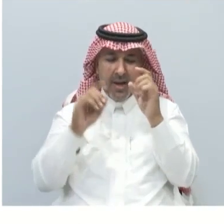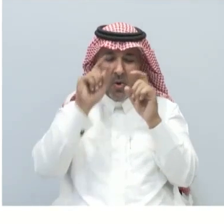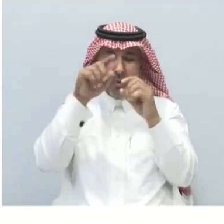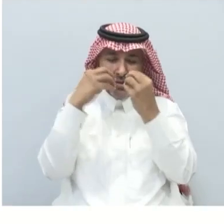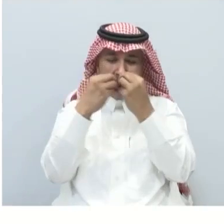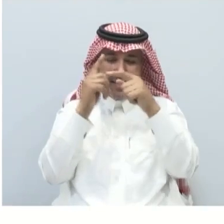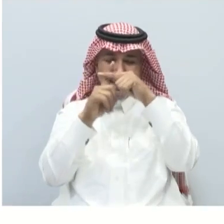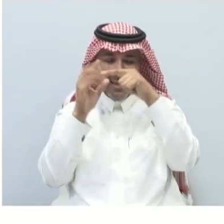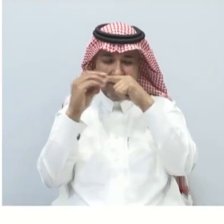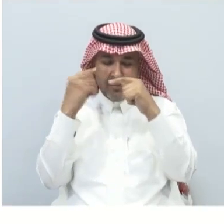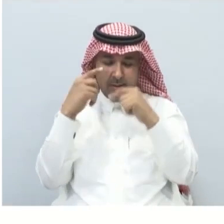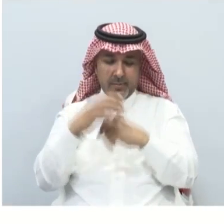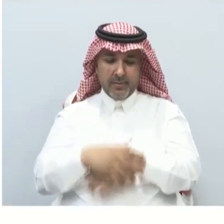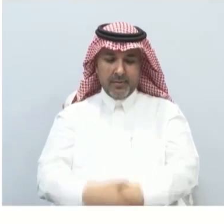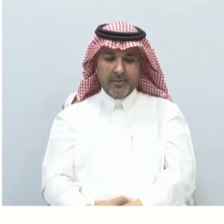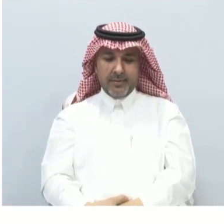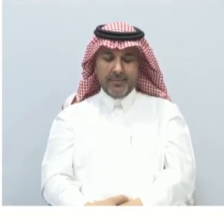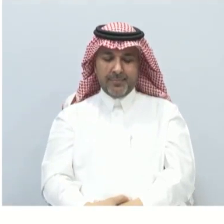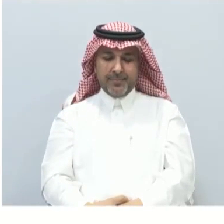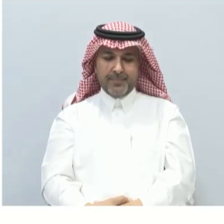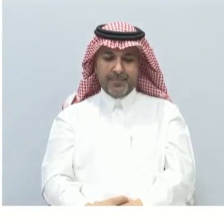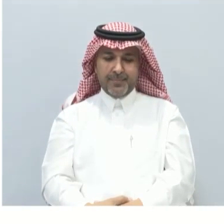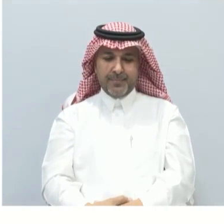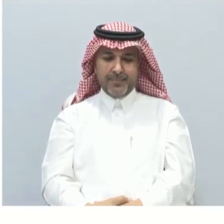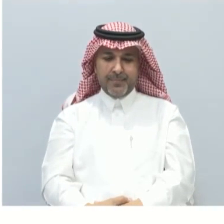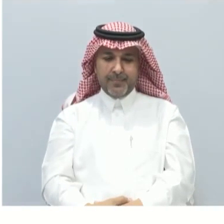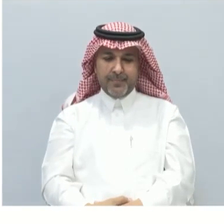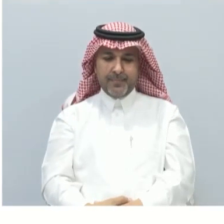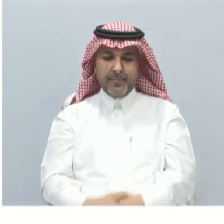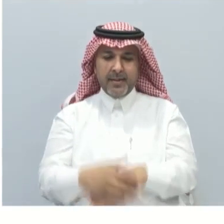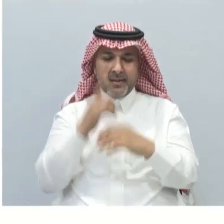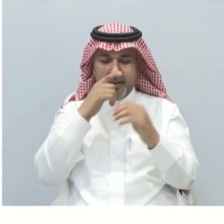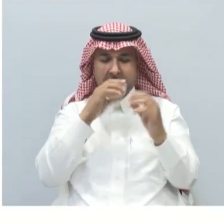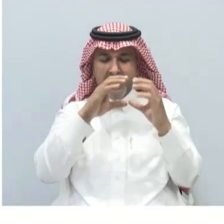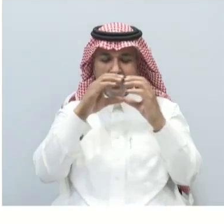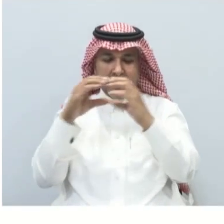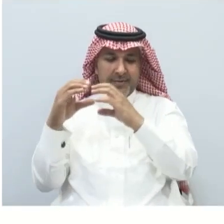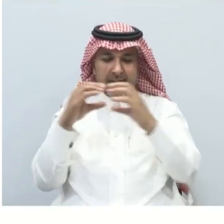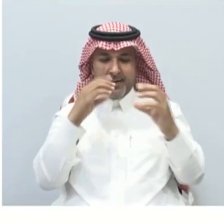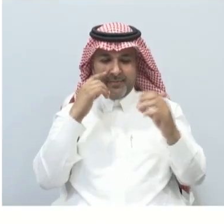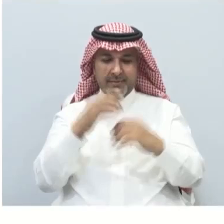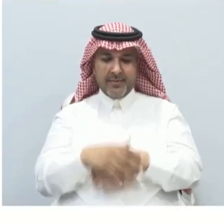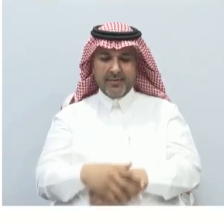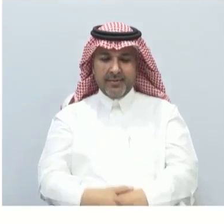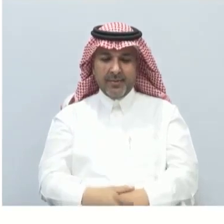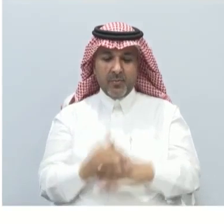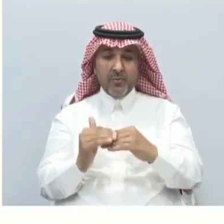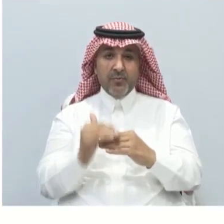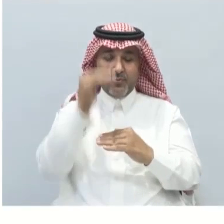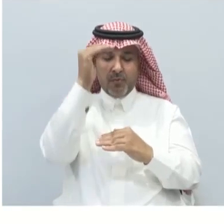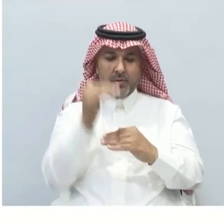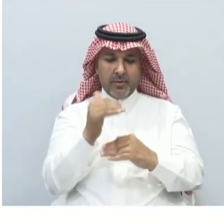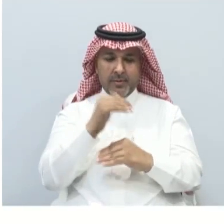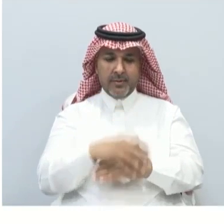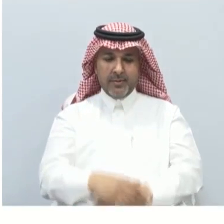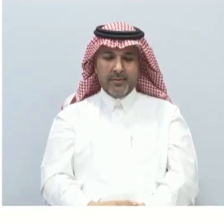فبالتالي هذا راح يعطيني ازاحه افقيه طيب الراسيه كيف تجي تجي كذا تساوي اثنين اس